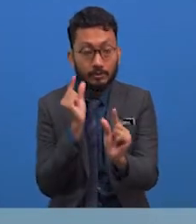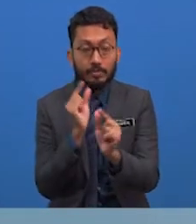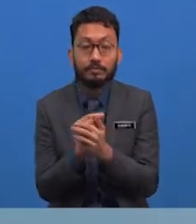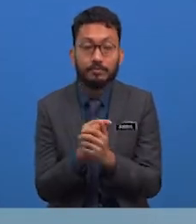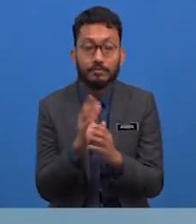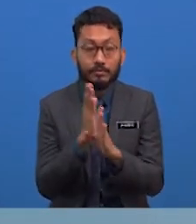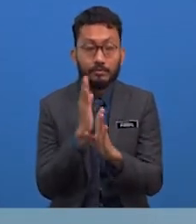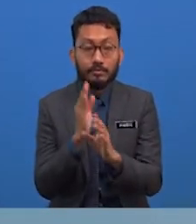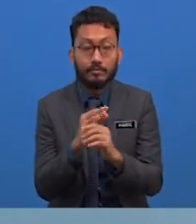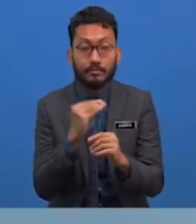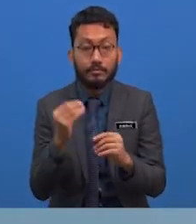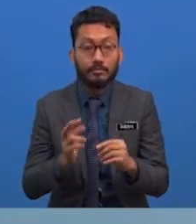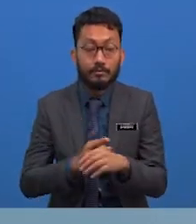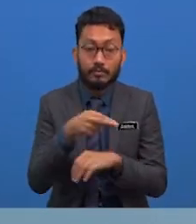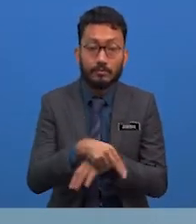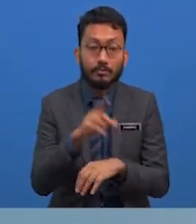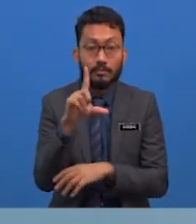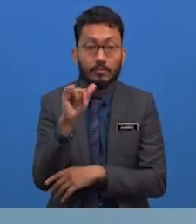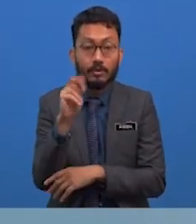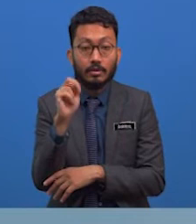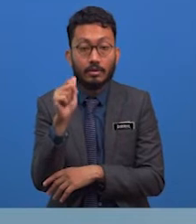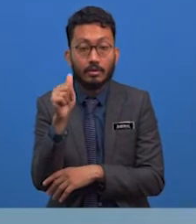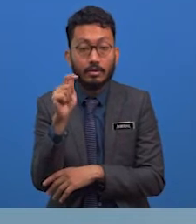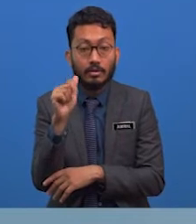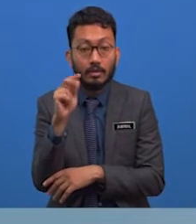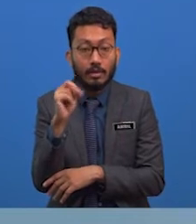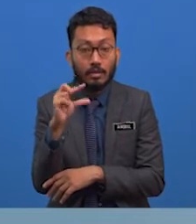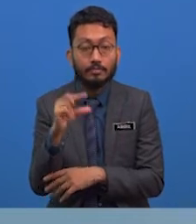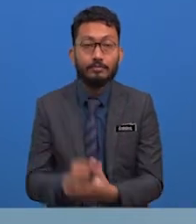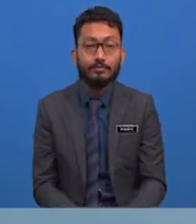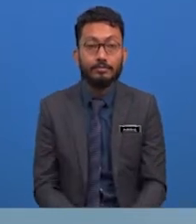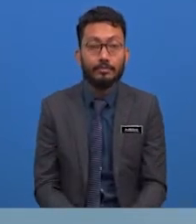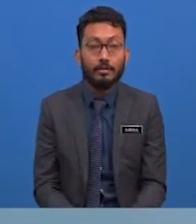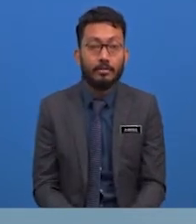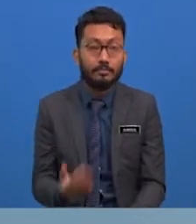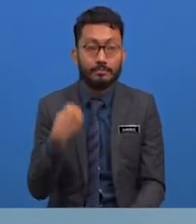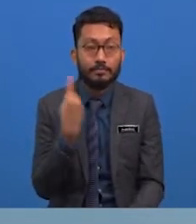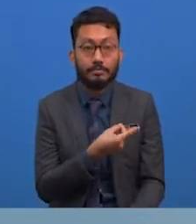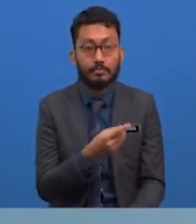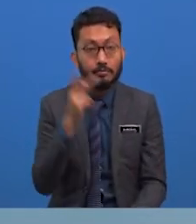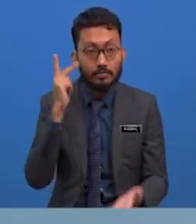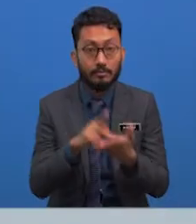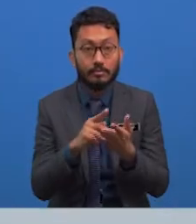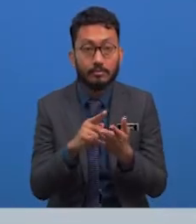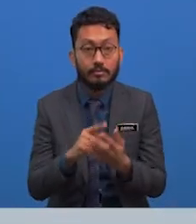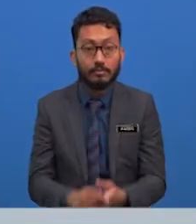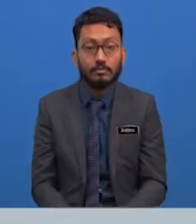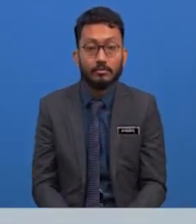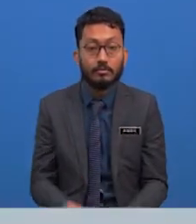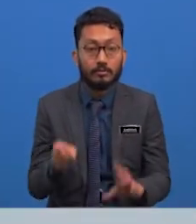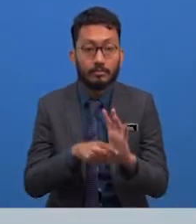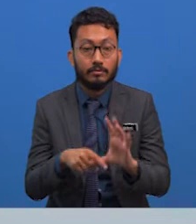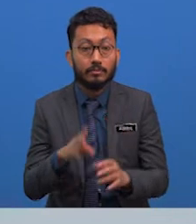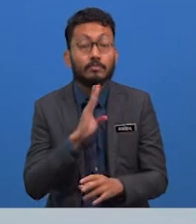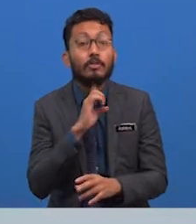selari dan garis rentas lintang apabila nilai sudut lain diberi. Mari kita mengenal sudut dongak